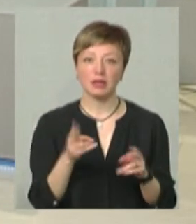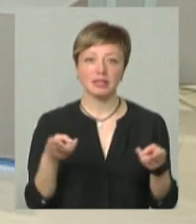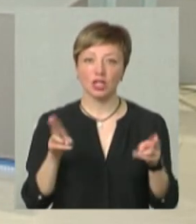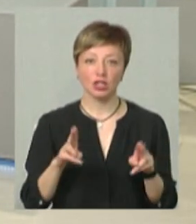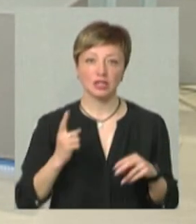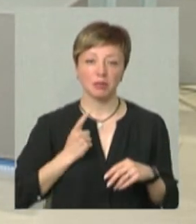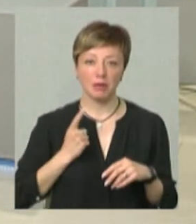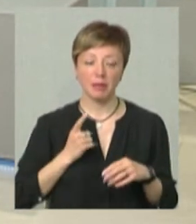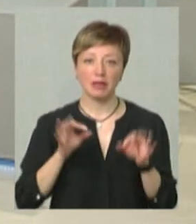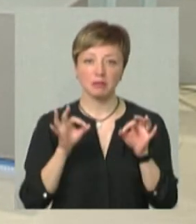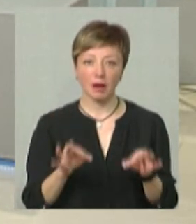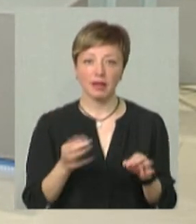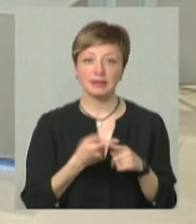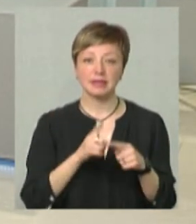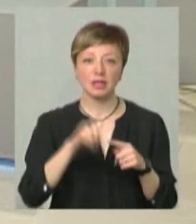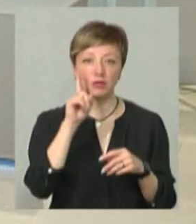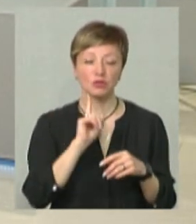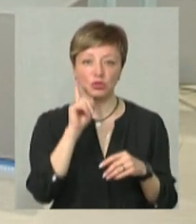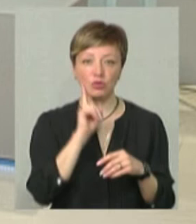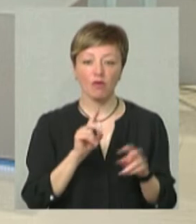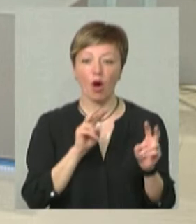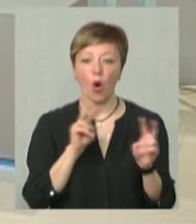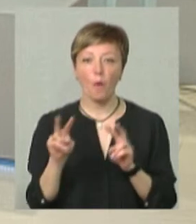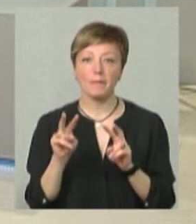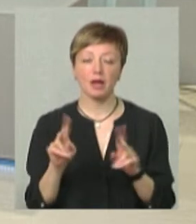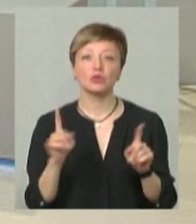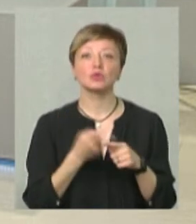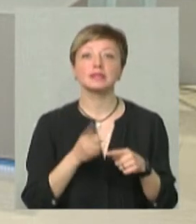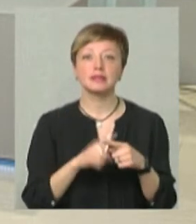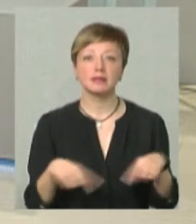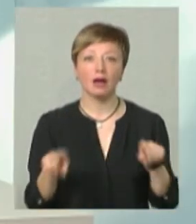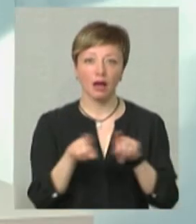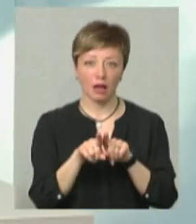залишилися самими насправді. Оця тимчасова опіка, так, що це таке? Бо